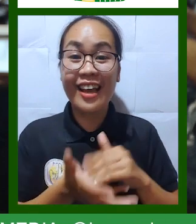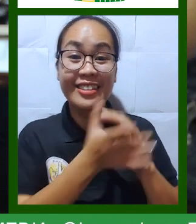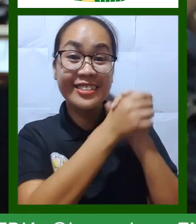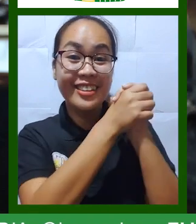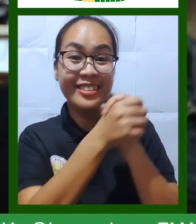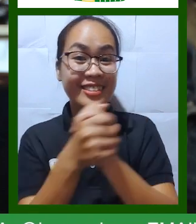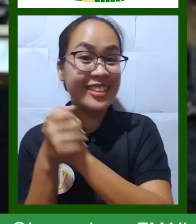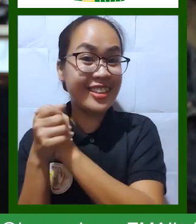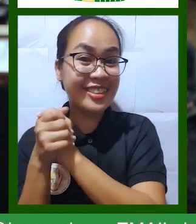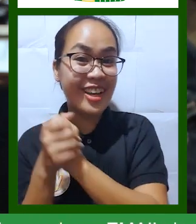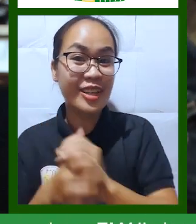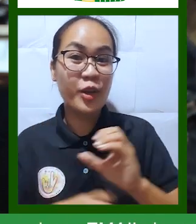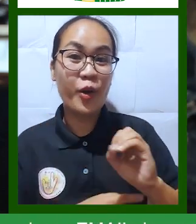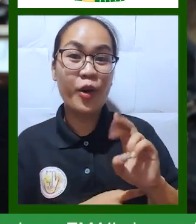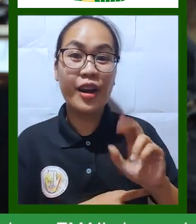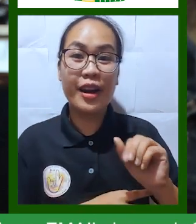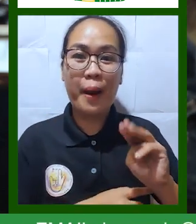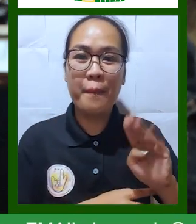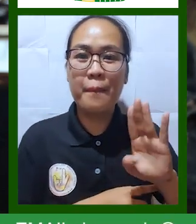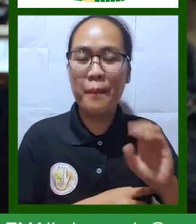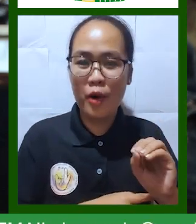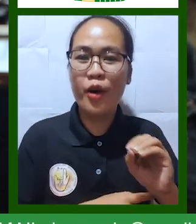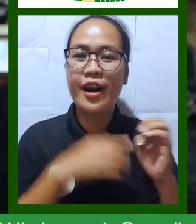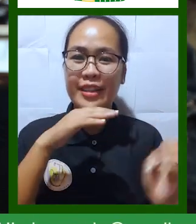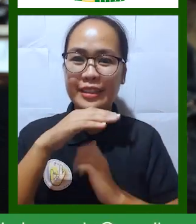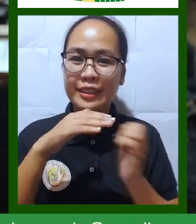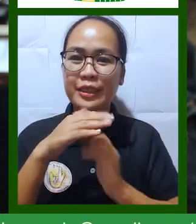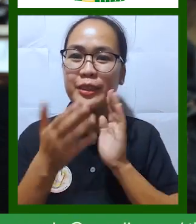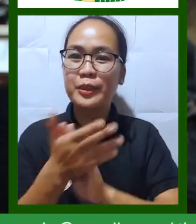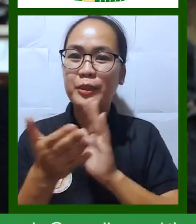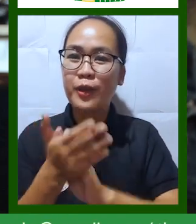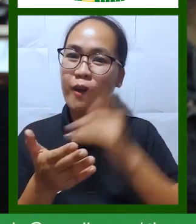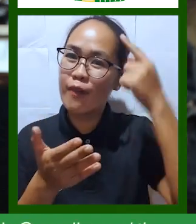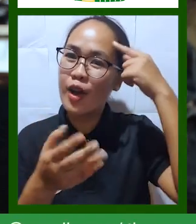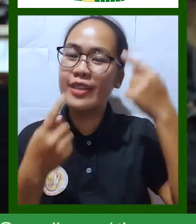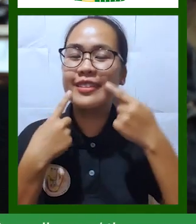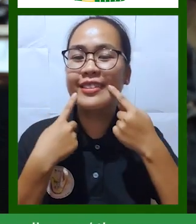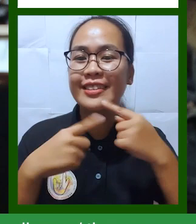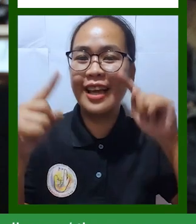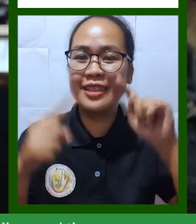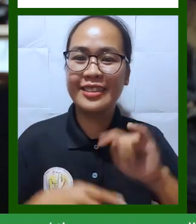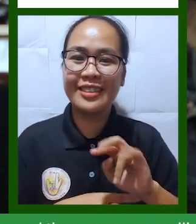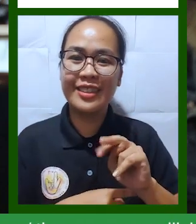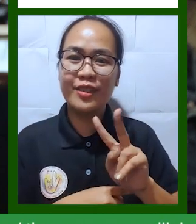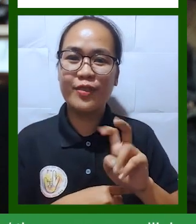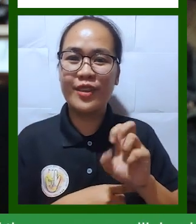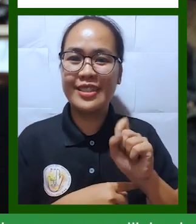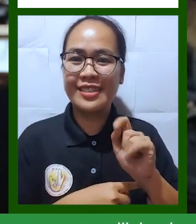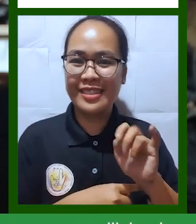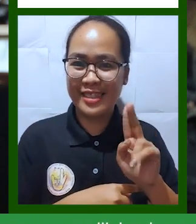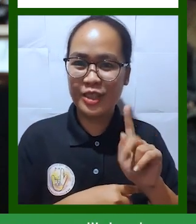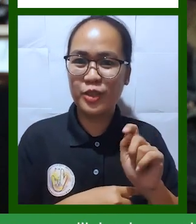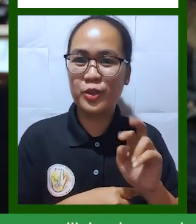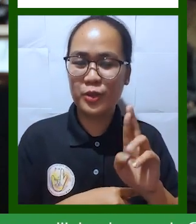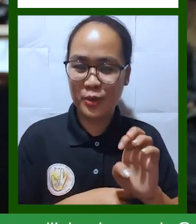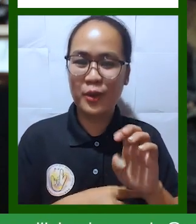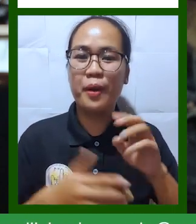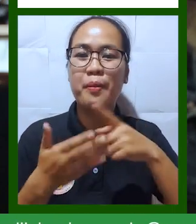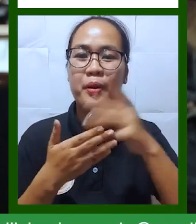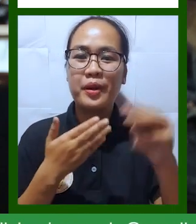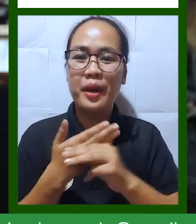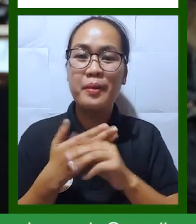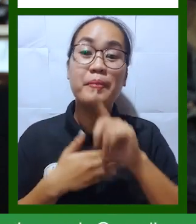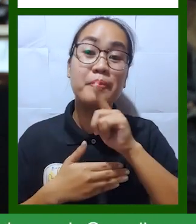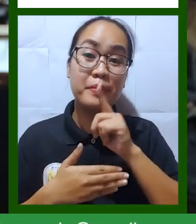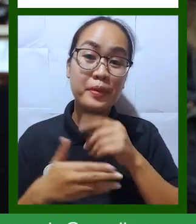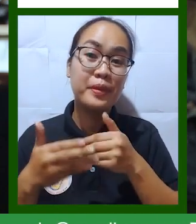Elementary School sa inyong very successful na scouting investiture program. At syempre, no, patuloy